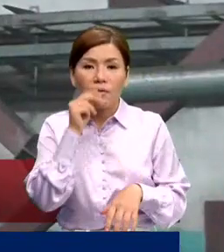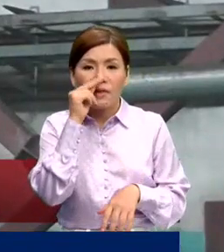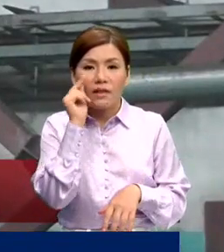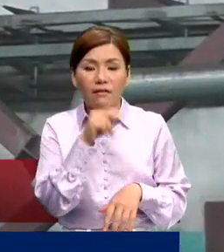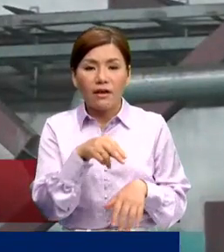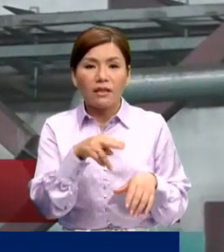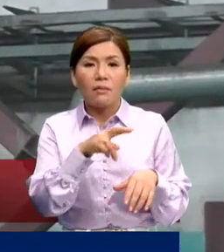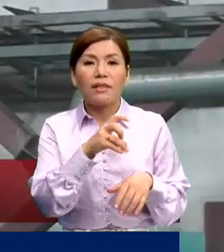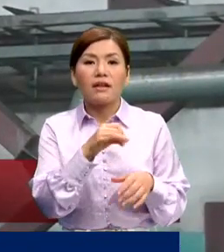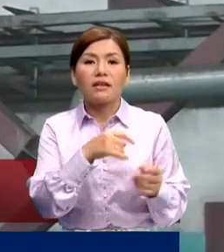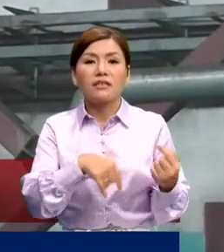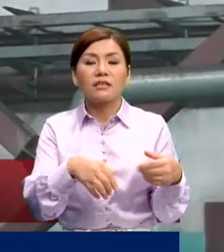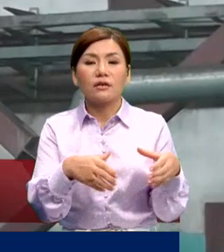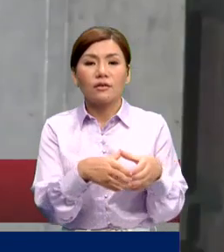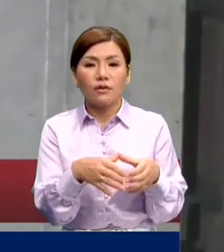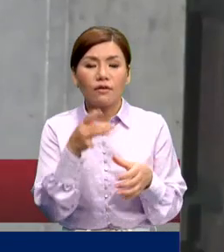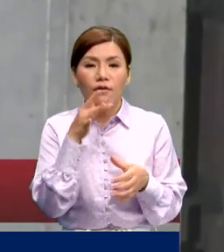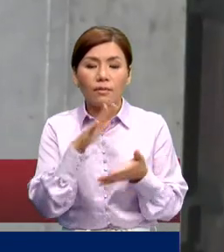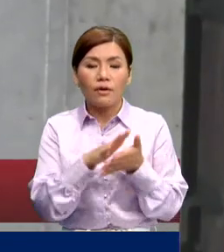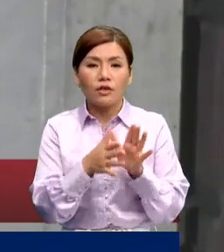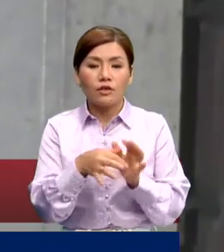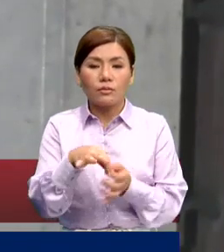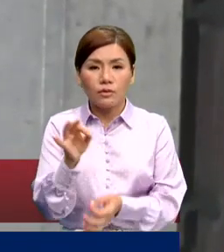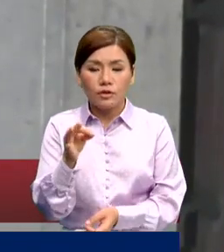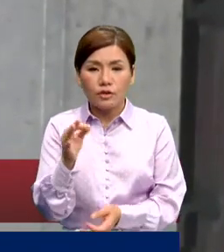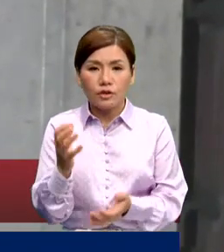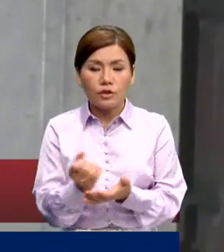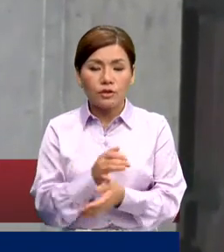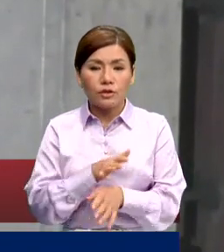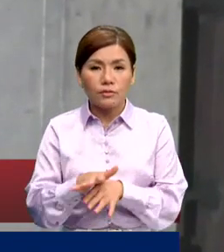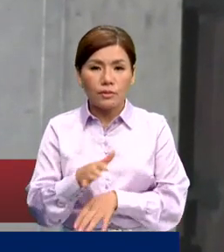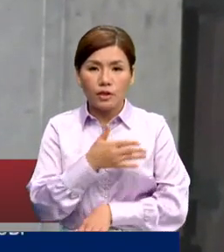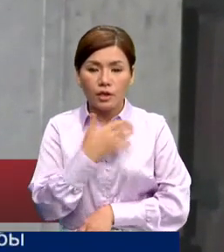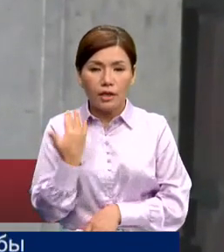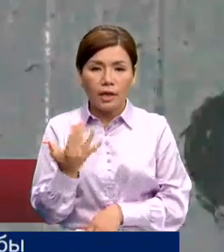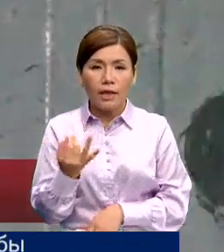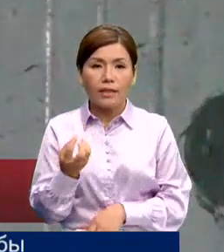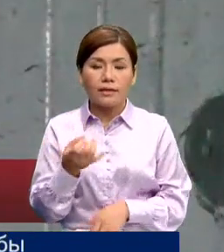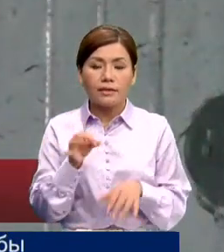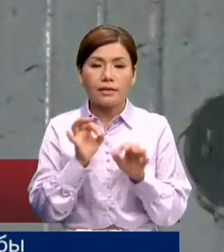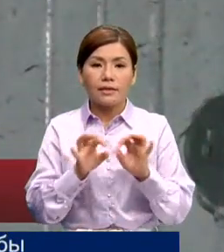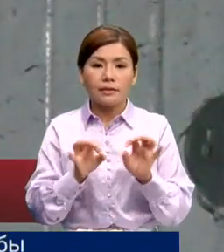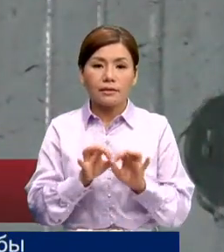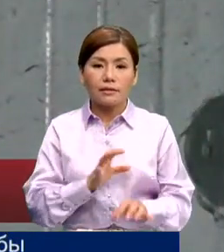который не выполняет работу в указанные сроки, посетовал аким Нур-Султан Алтай Кульгинов.